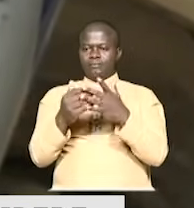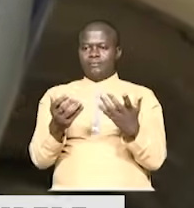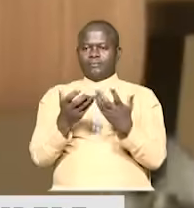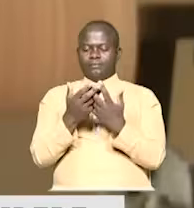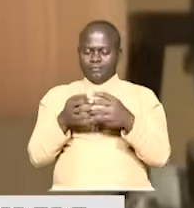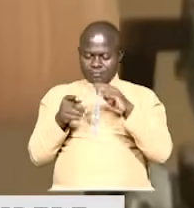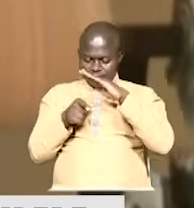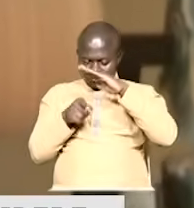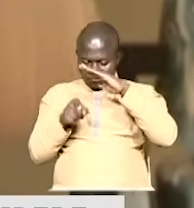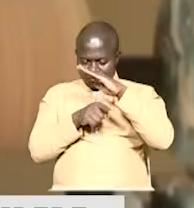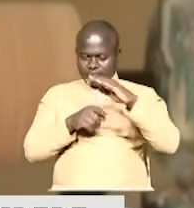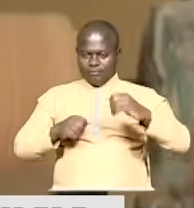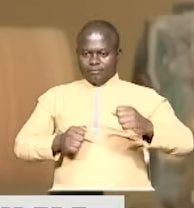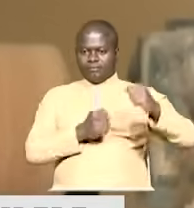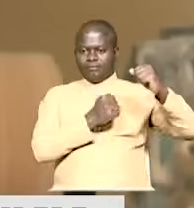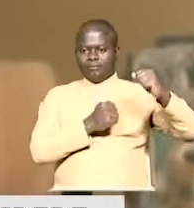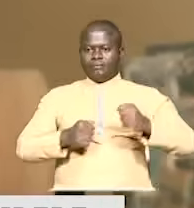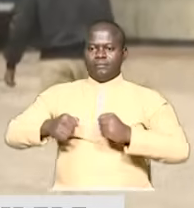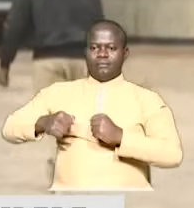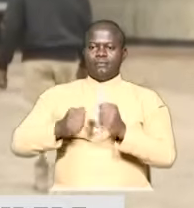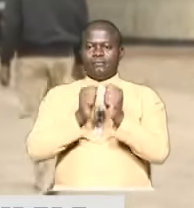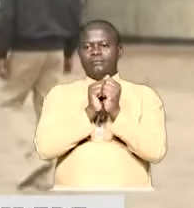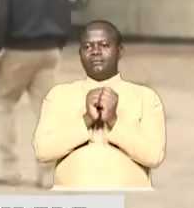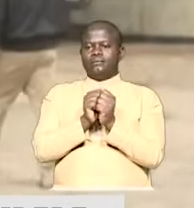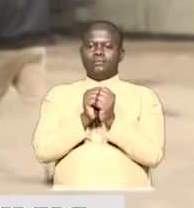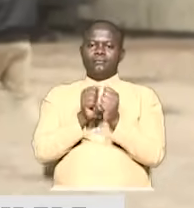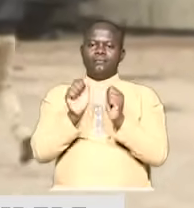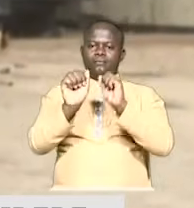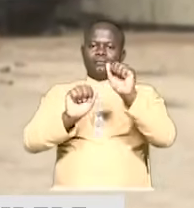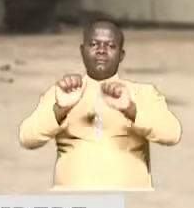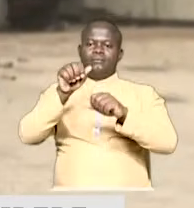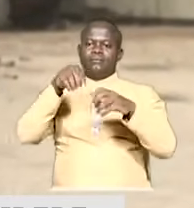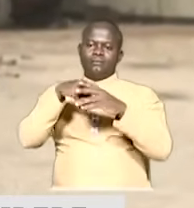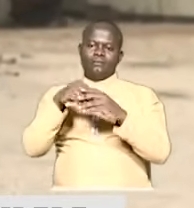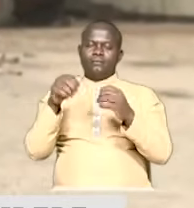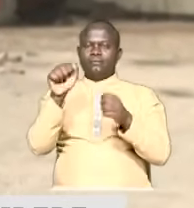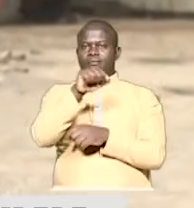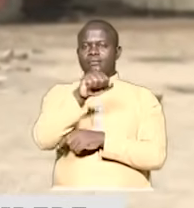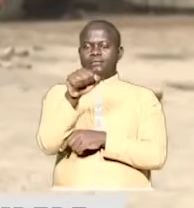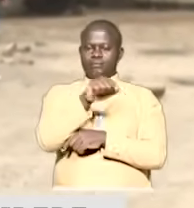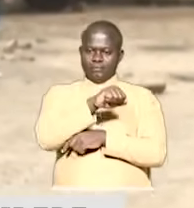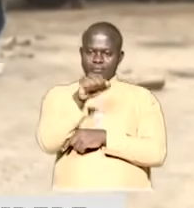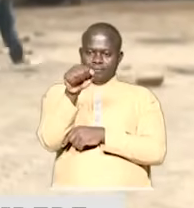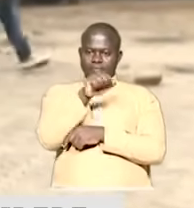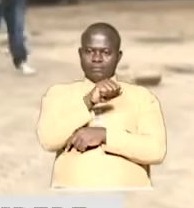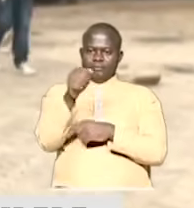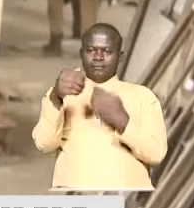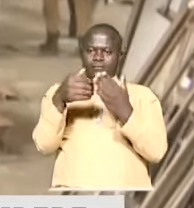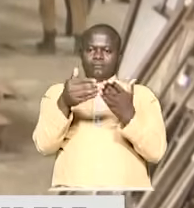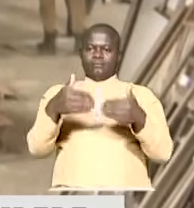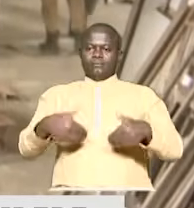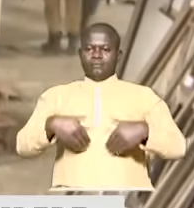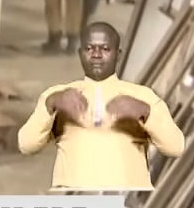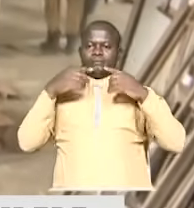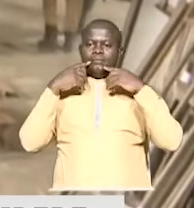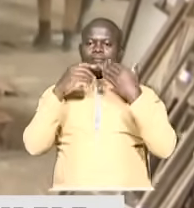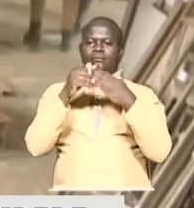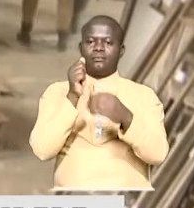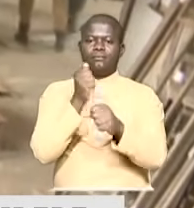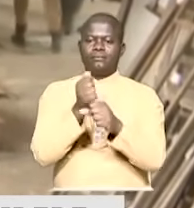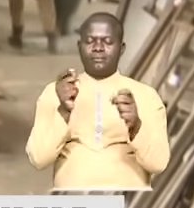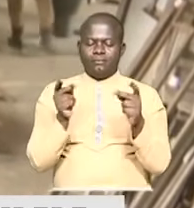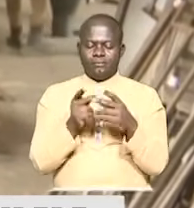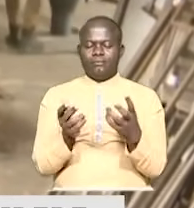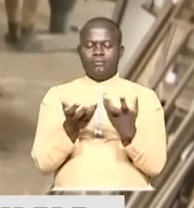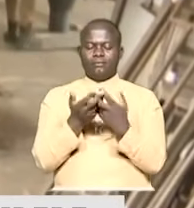gusudira ububaji ubukanishi ndetse n'ikinamba cyogerezwamo ibinyabiziga. Urwo rubyiruko ruvuga ko gukorera ahantu